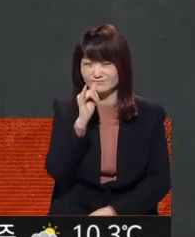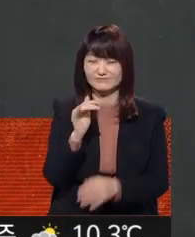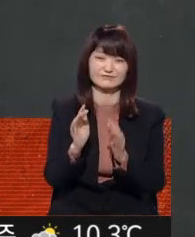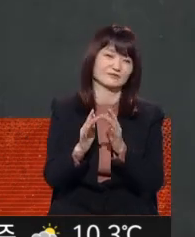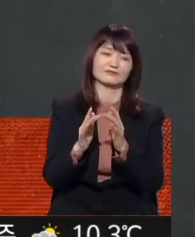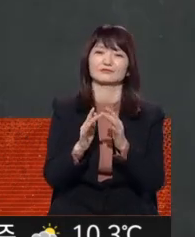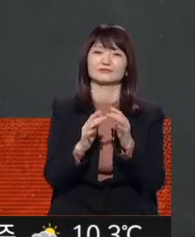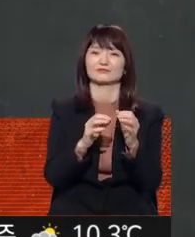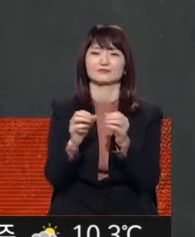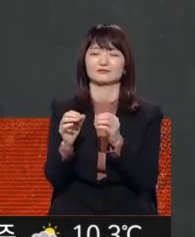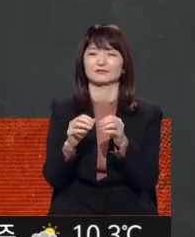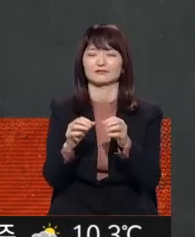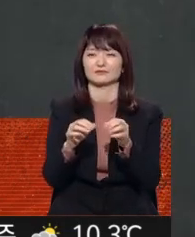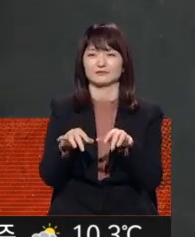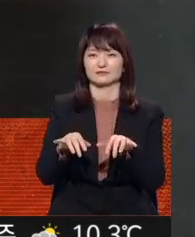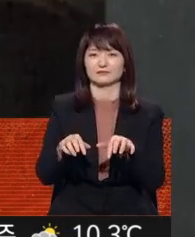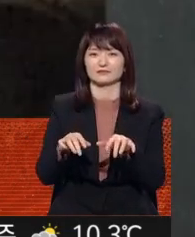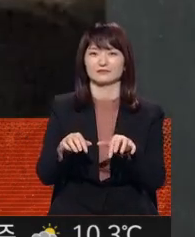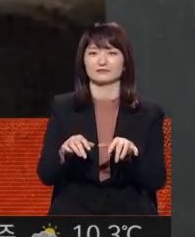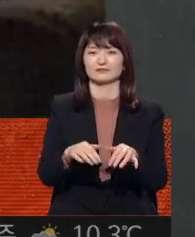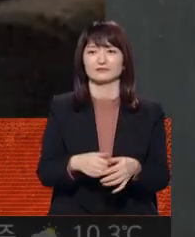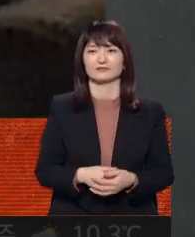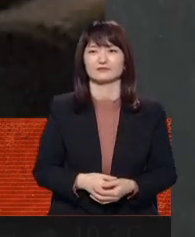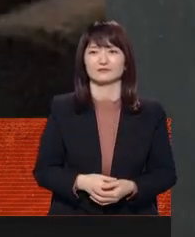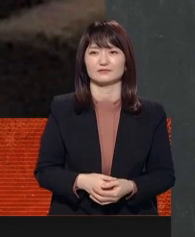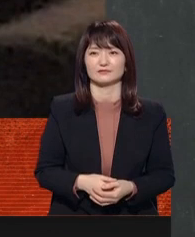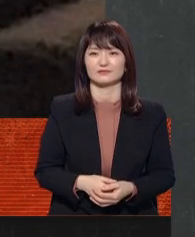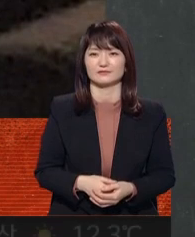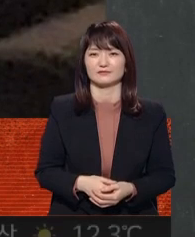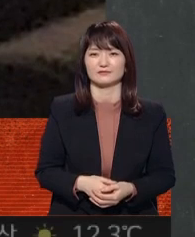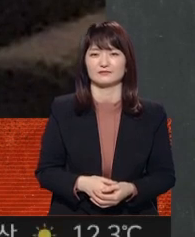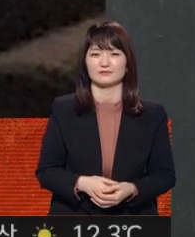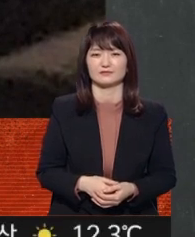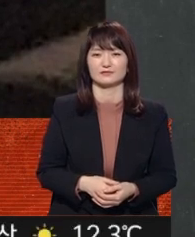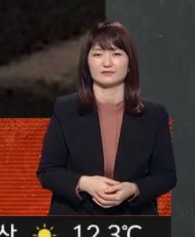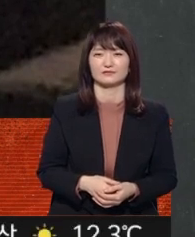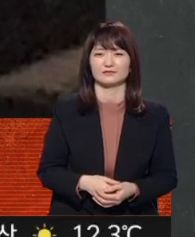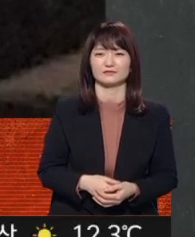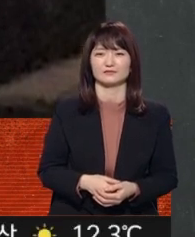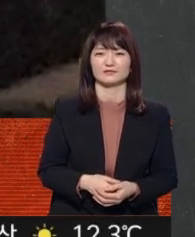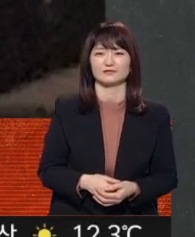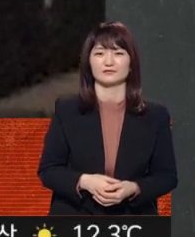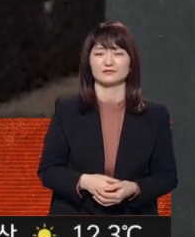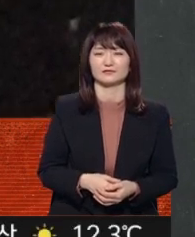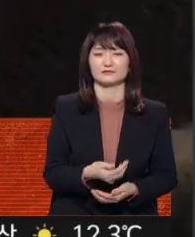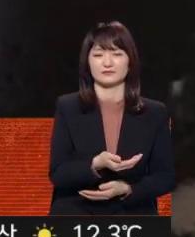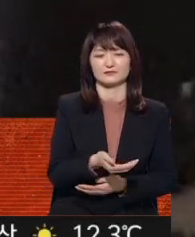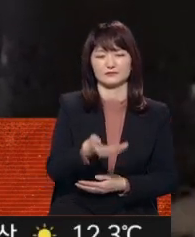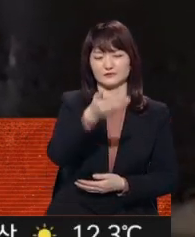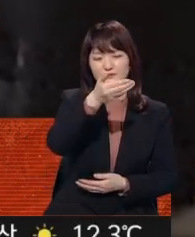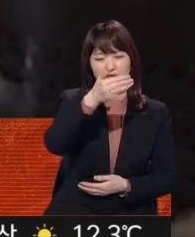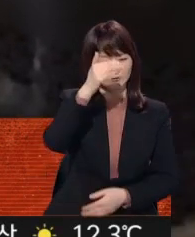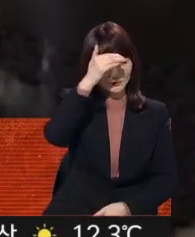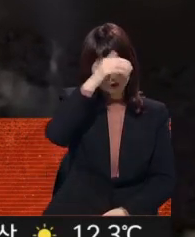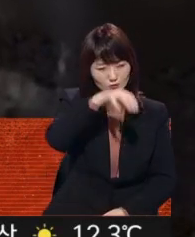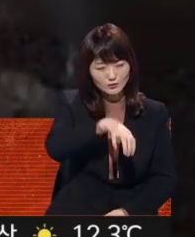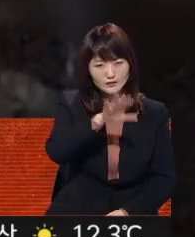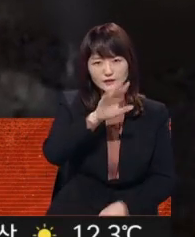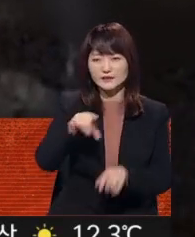온라인 커뮤니티에네 커뮤니티 올라오는 것인데 이제 그런 프리미엄과는 아니고 그냥 일반관입니다 뭐